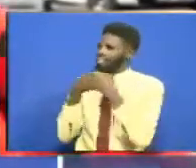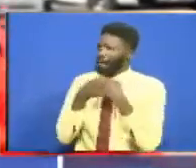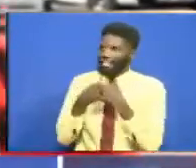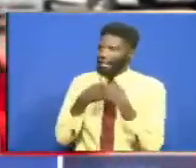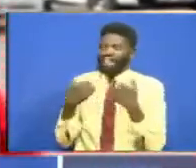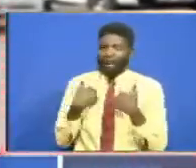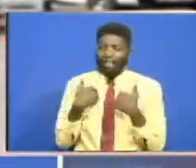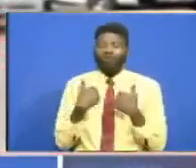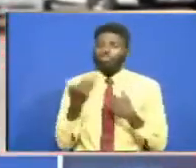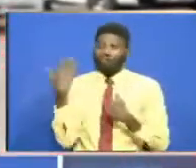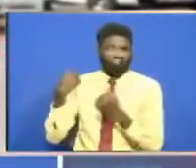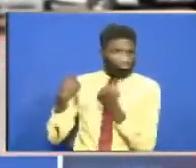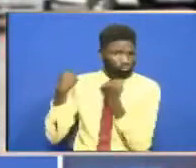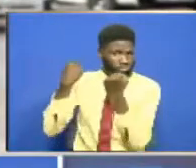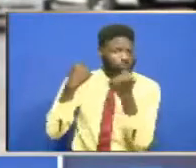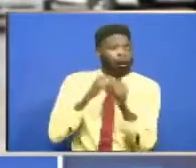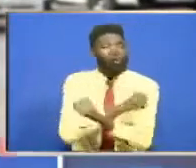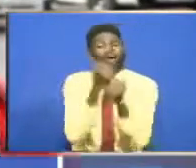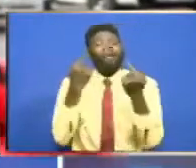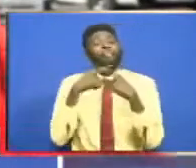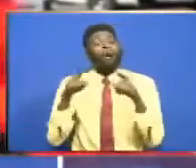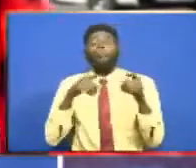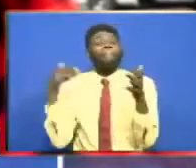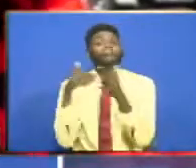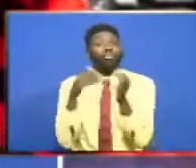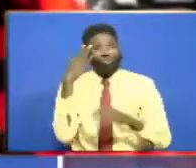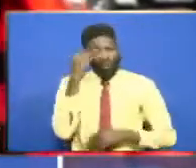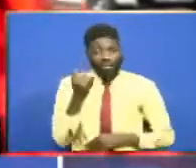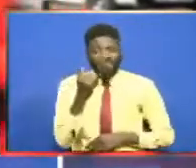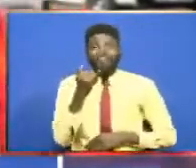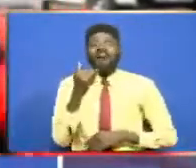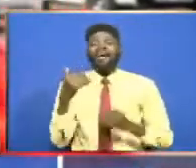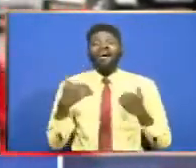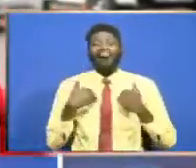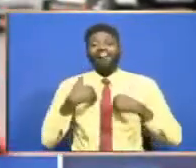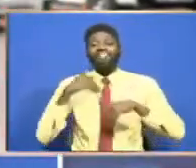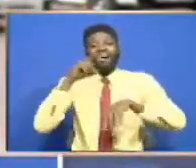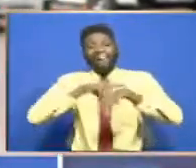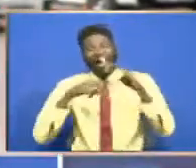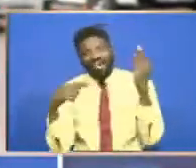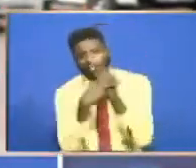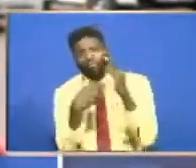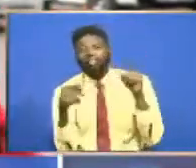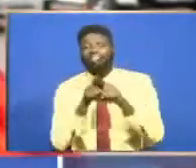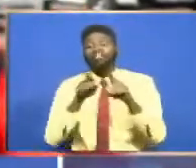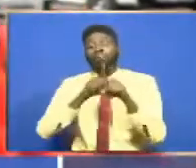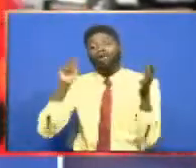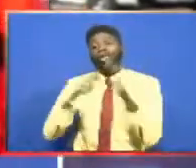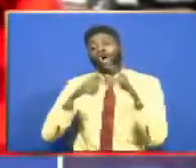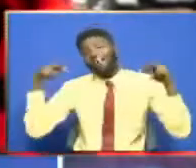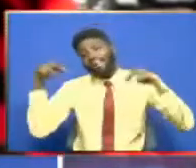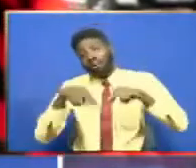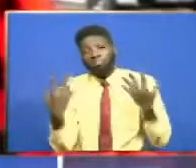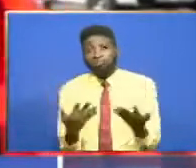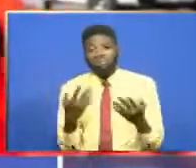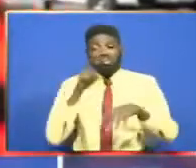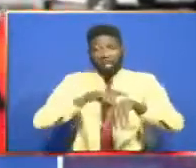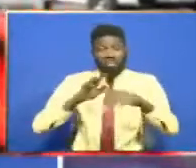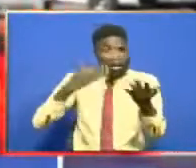juu ya curfew, lockdown ikafika. Na wakati tulifika hapa tukaambiwa tushike tufanyiwe